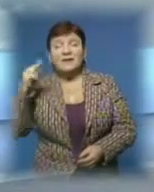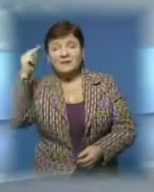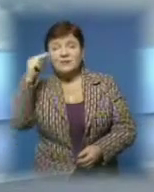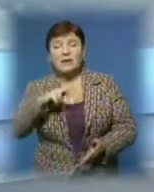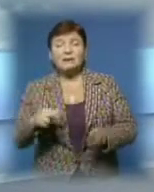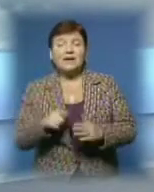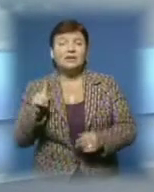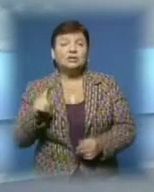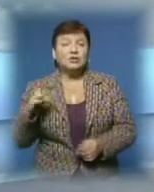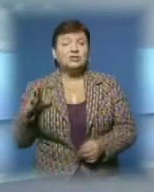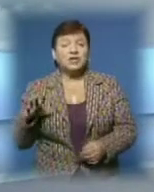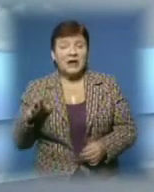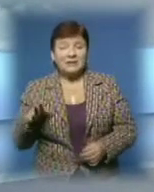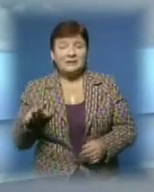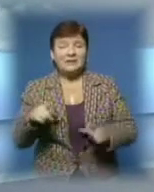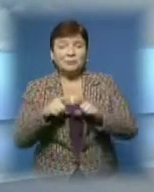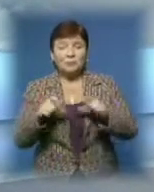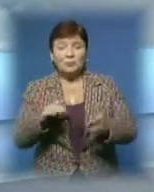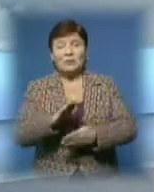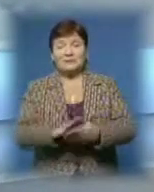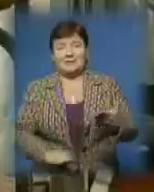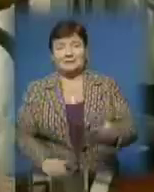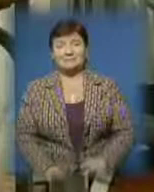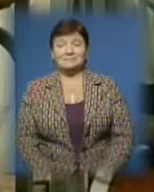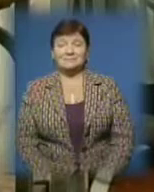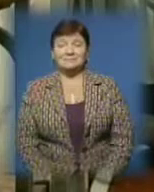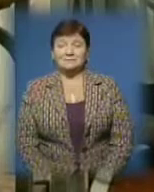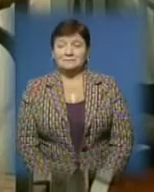Що чекає заклади освіти – далі у сюжеті.